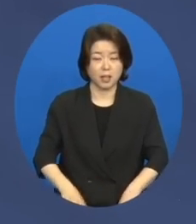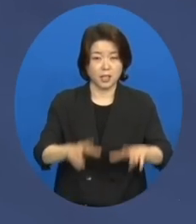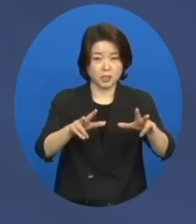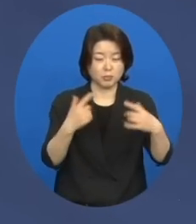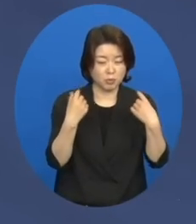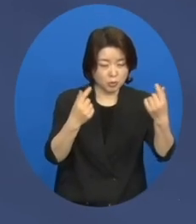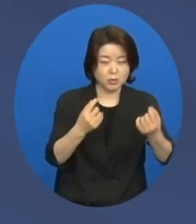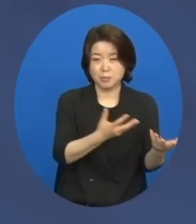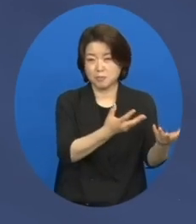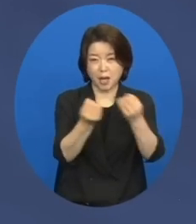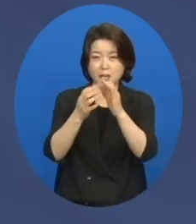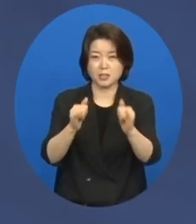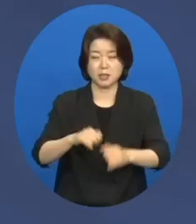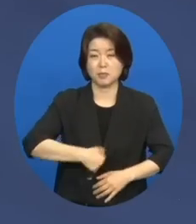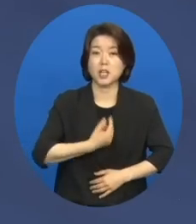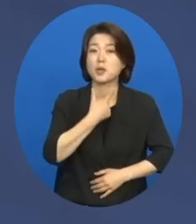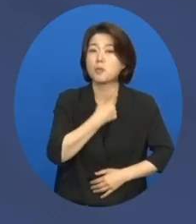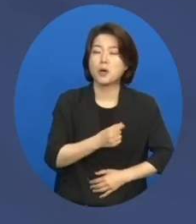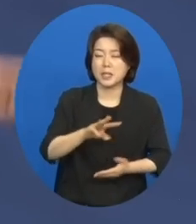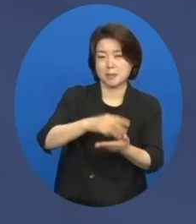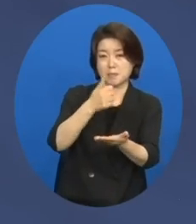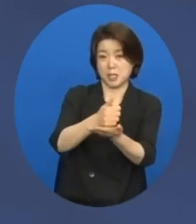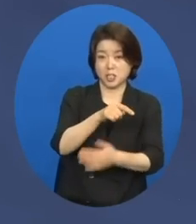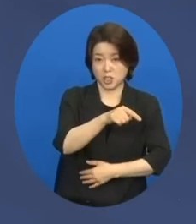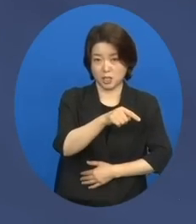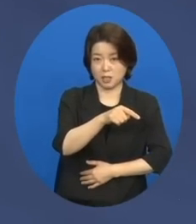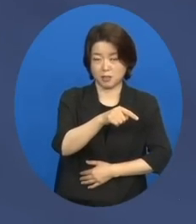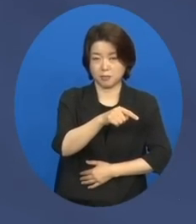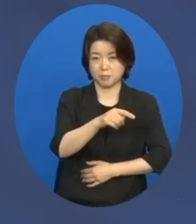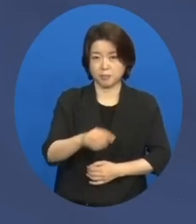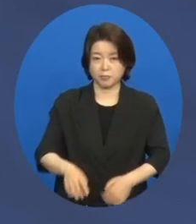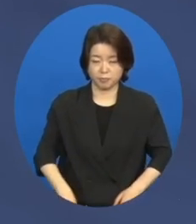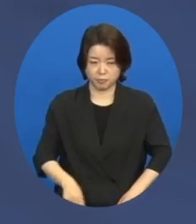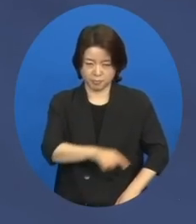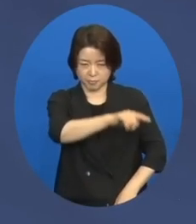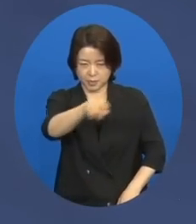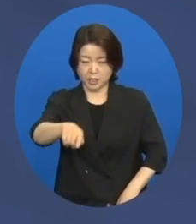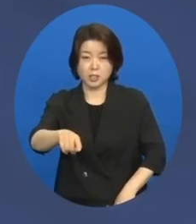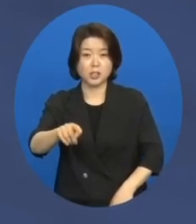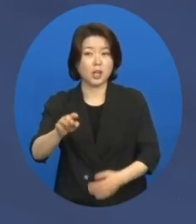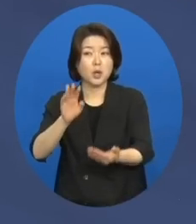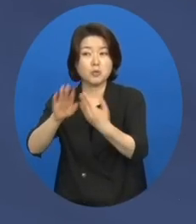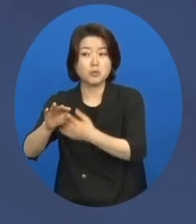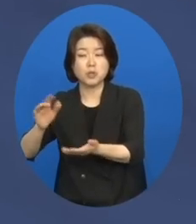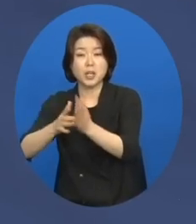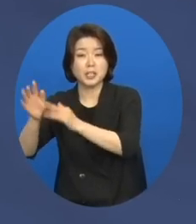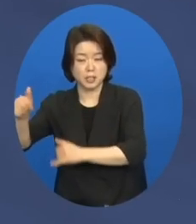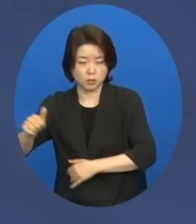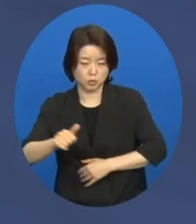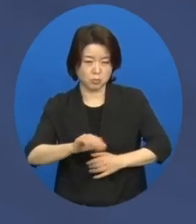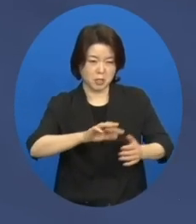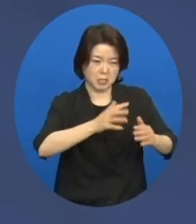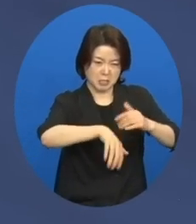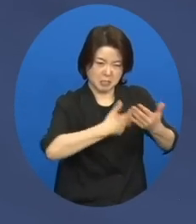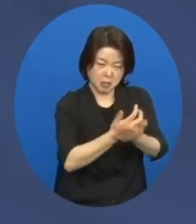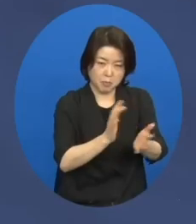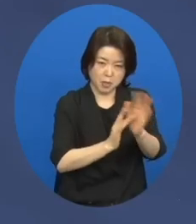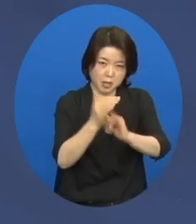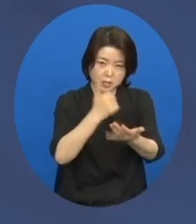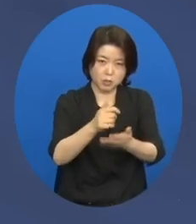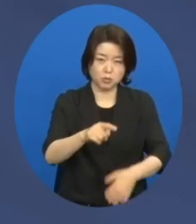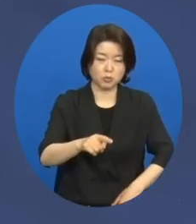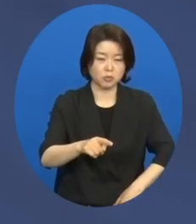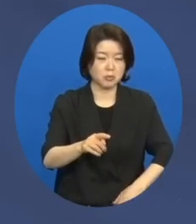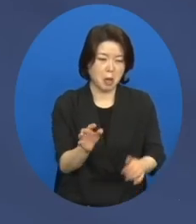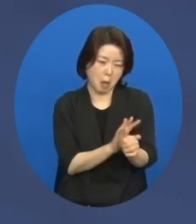많은 사람들이 자기들이 원하는 메시아 사회 정의가 예수 그리고 혁명가 예수